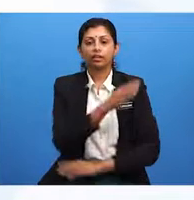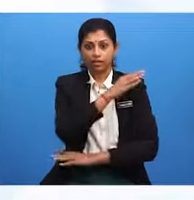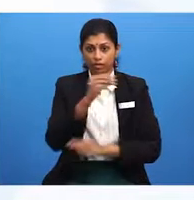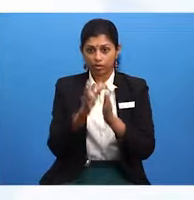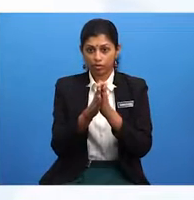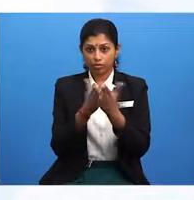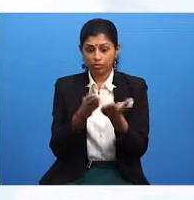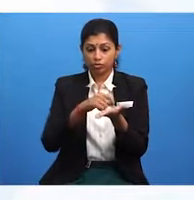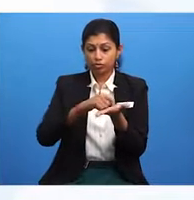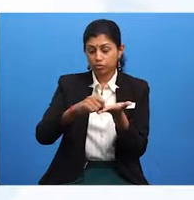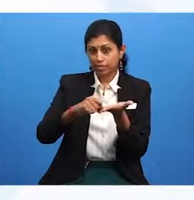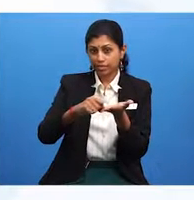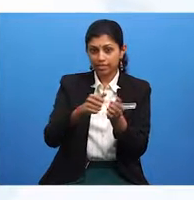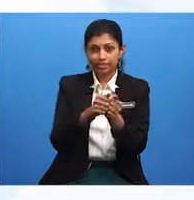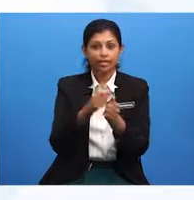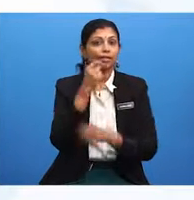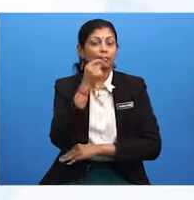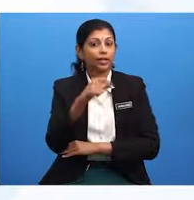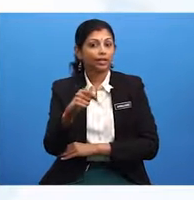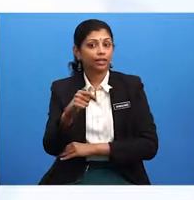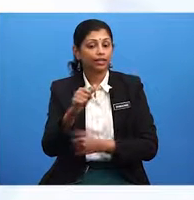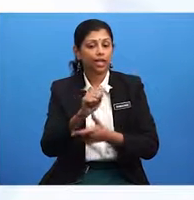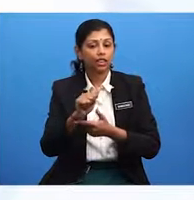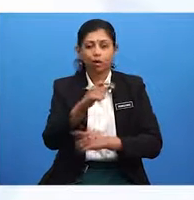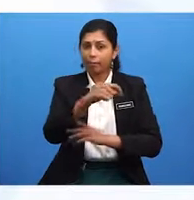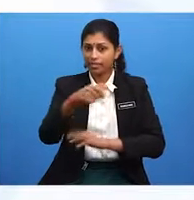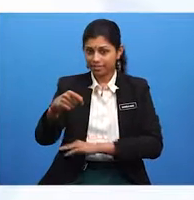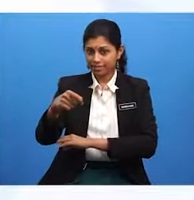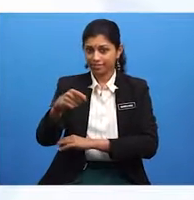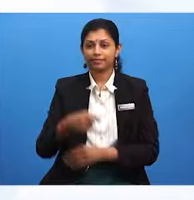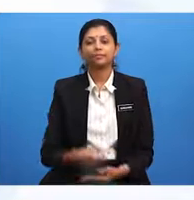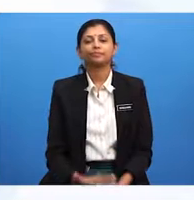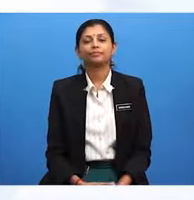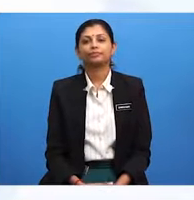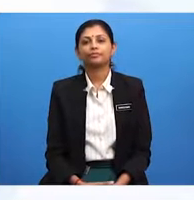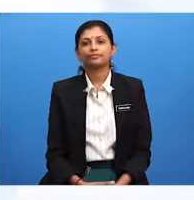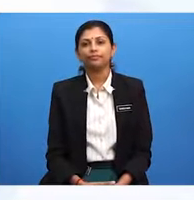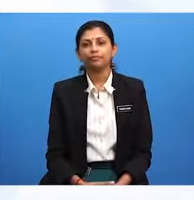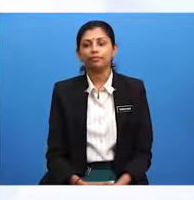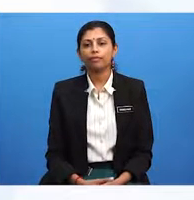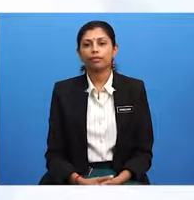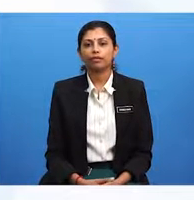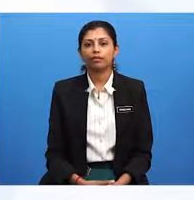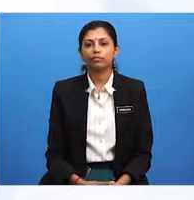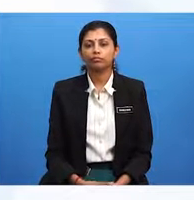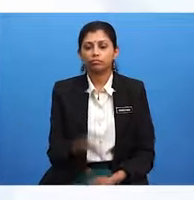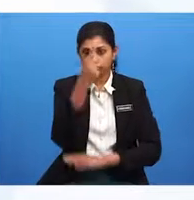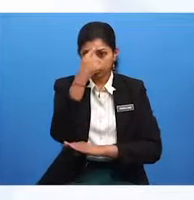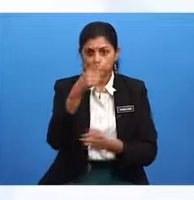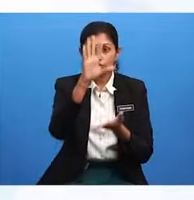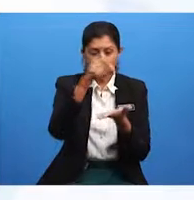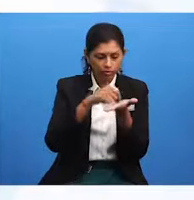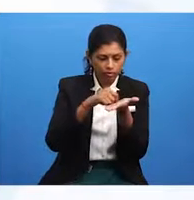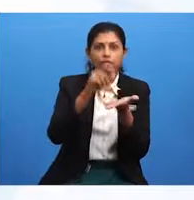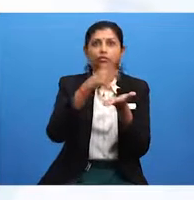tulis dengan pen ataupun pensel untuk menyenangkan murid-murid